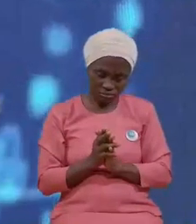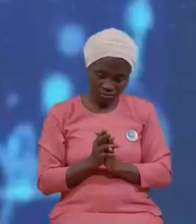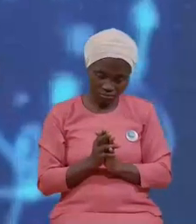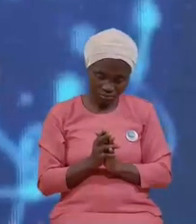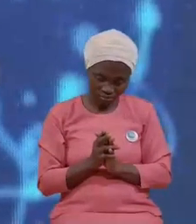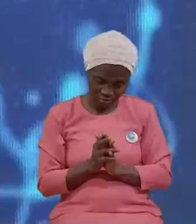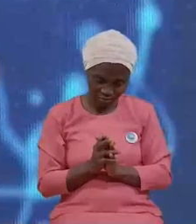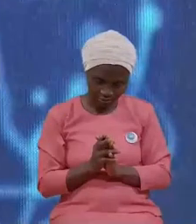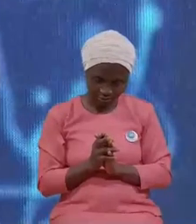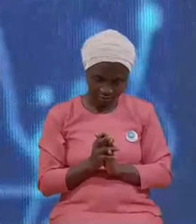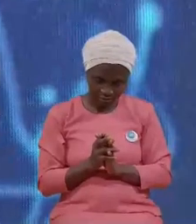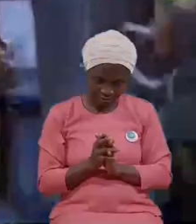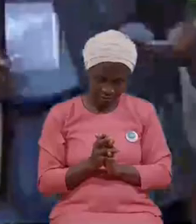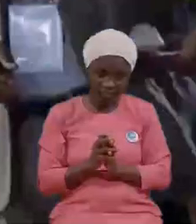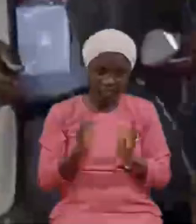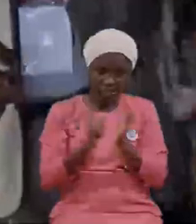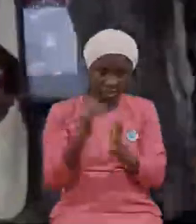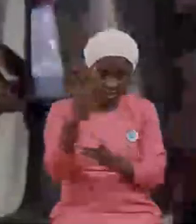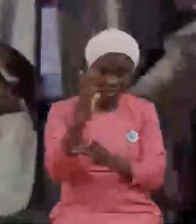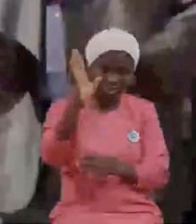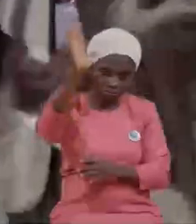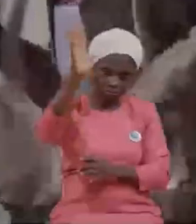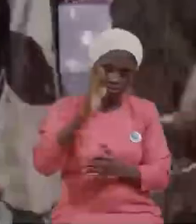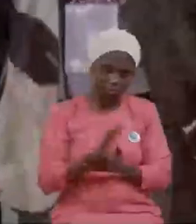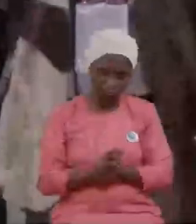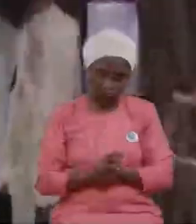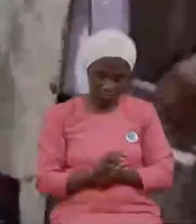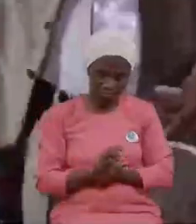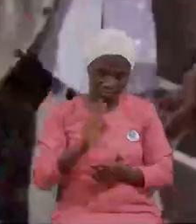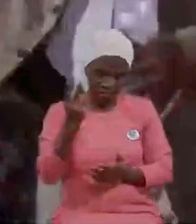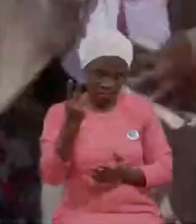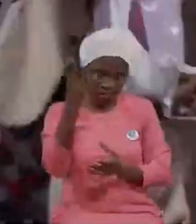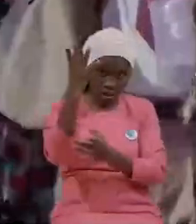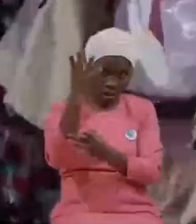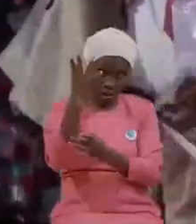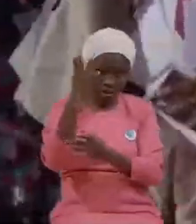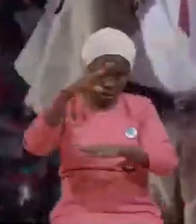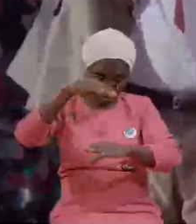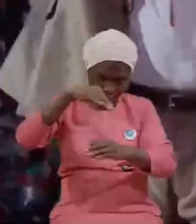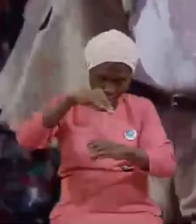Lève cette main et impose-toi l'autre main là où tu as le problème.